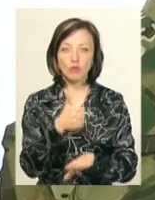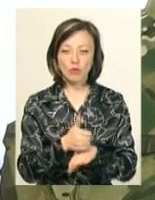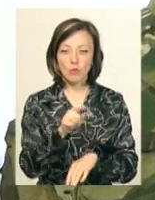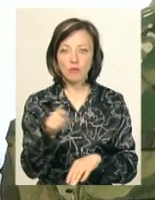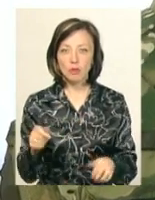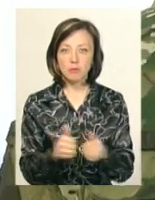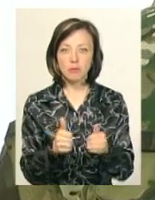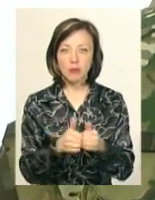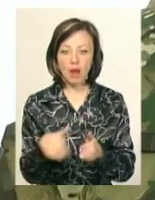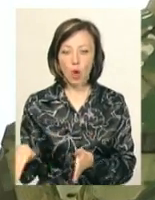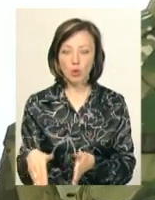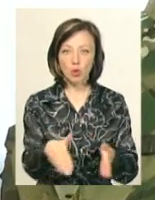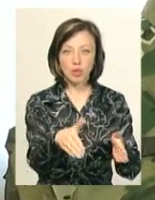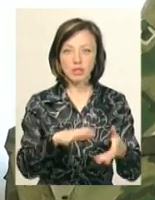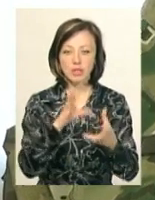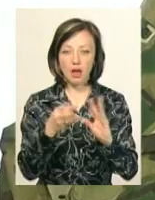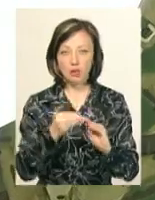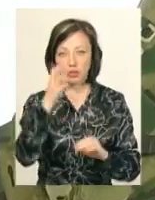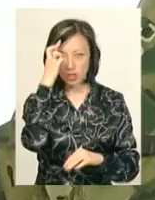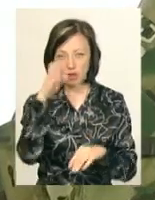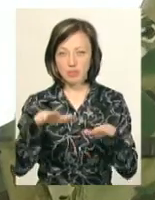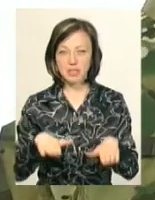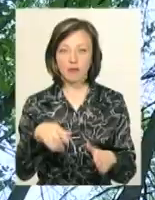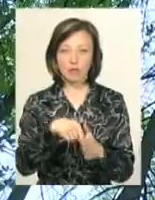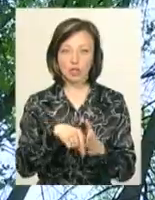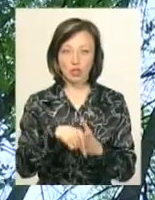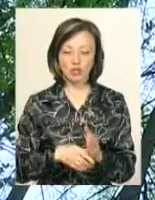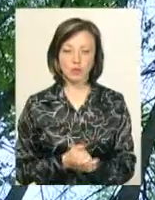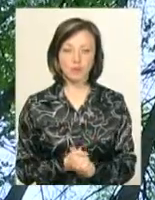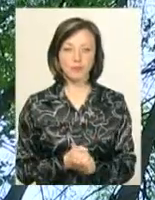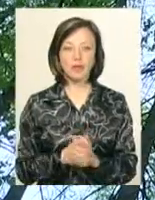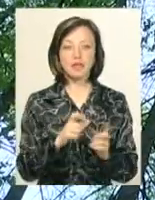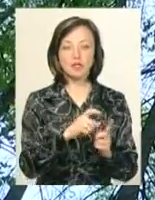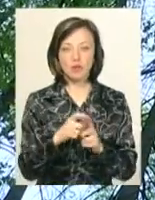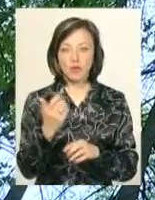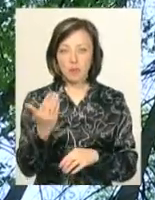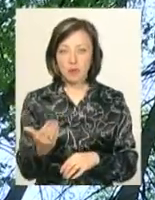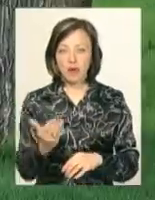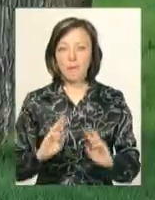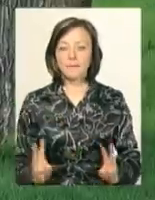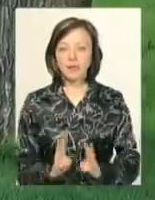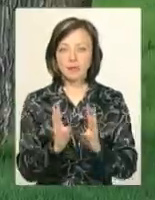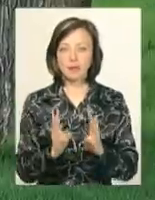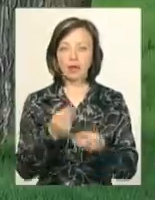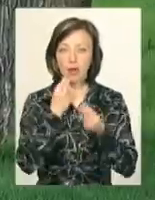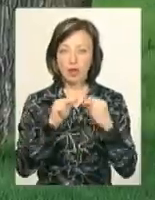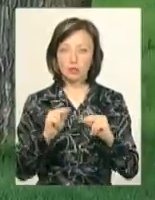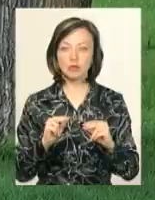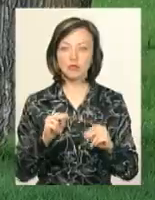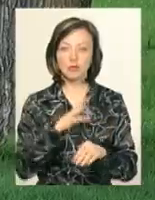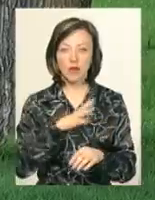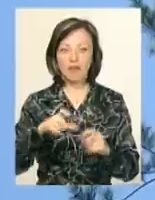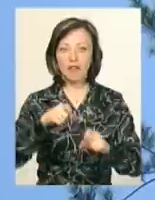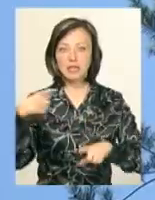знаходяться коло доріг загальнодержавного та місцевого значення. За словами Павла Золотого, багаття безпечніше розпалювати у